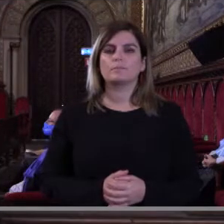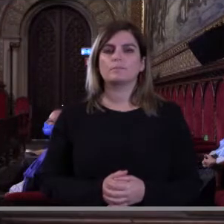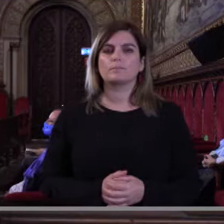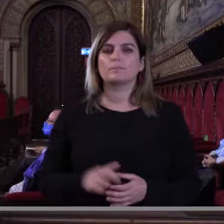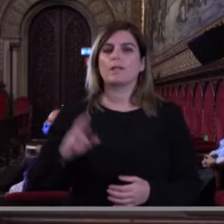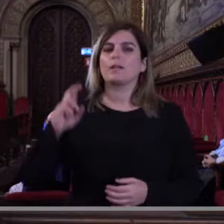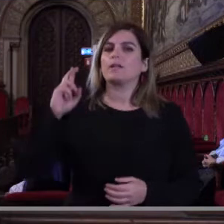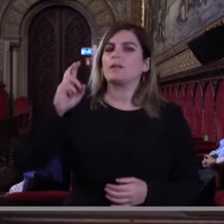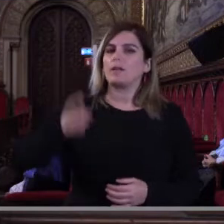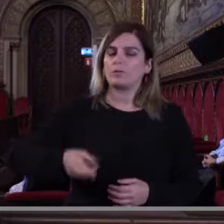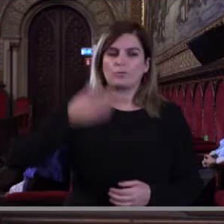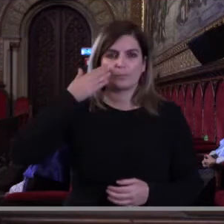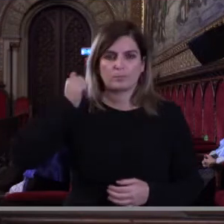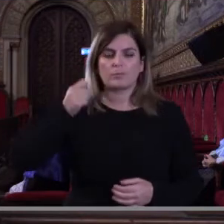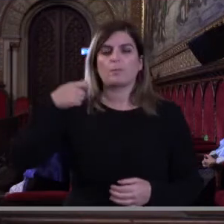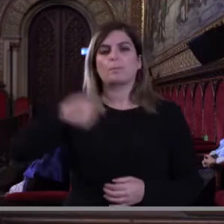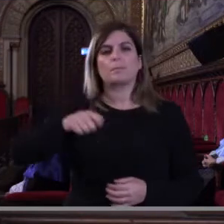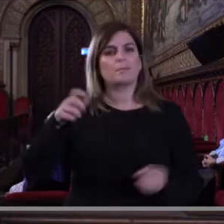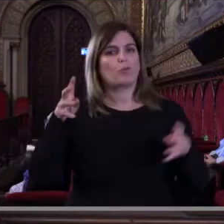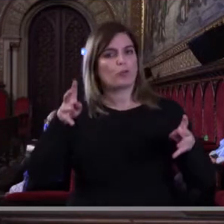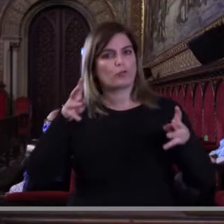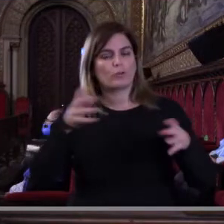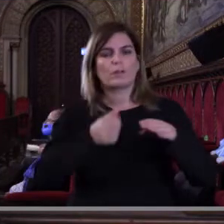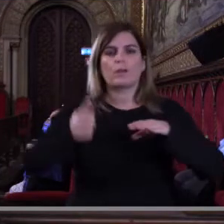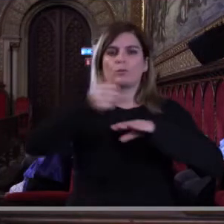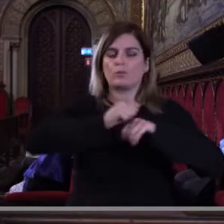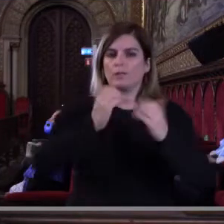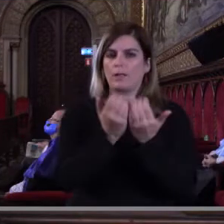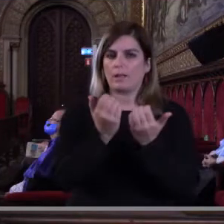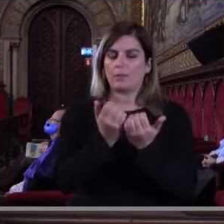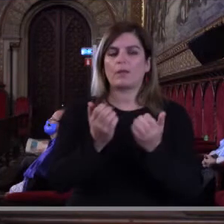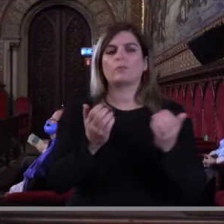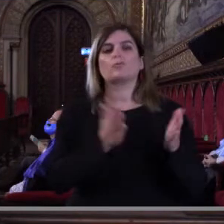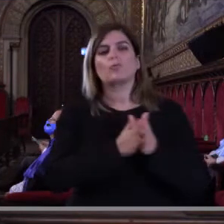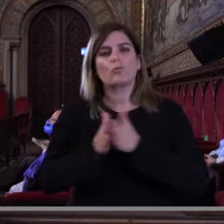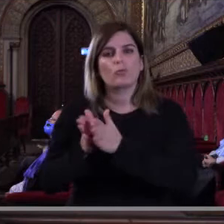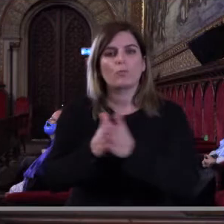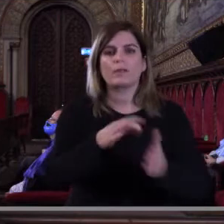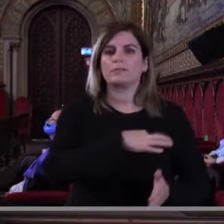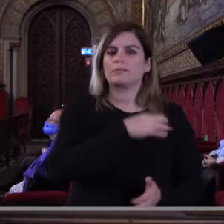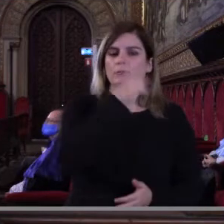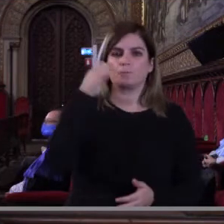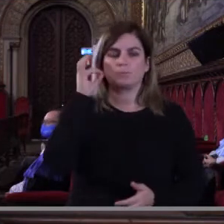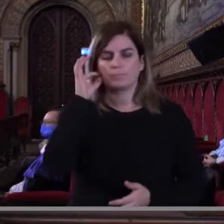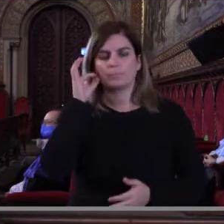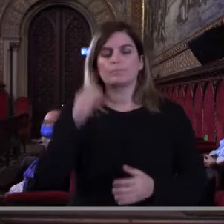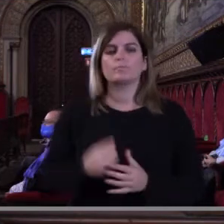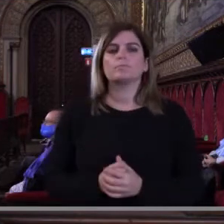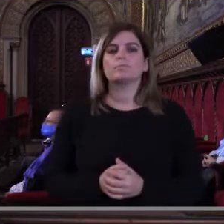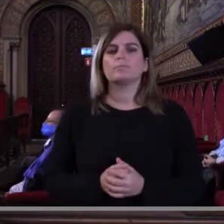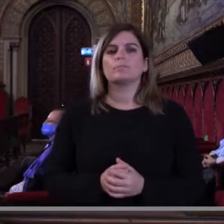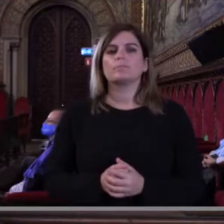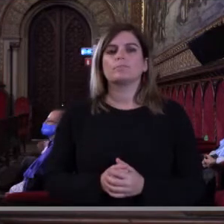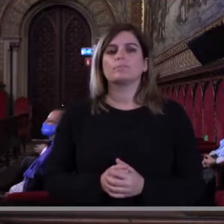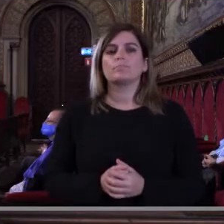Rector magnífic, president del Consell, autoritats acadèmiques, companys, senyores i senyors.